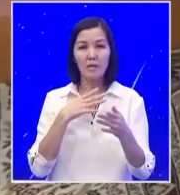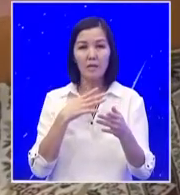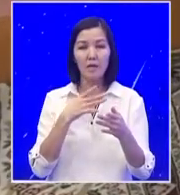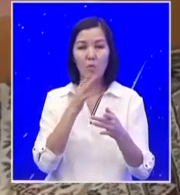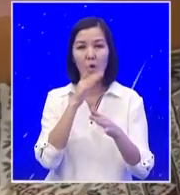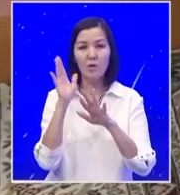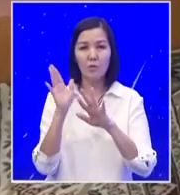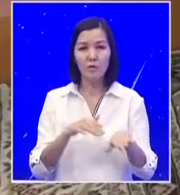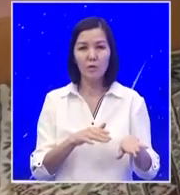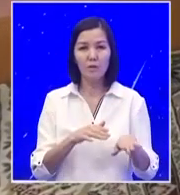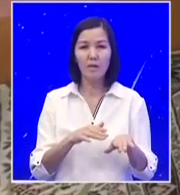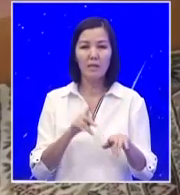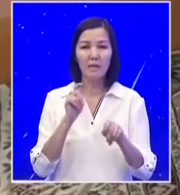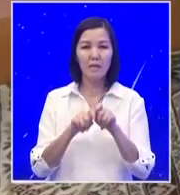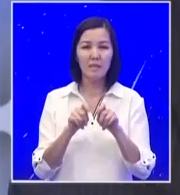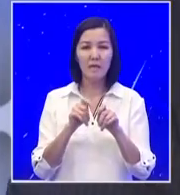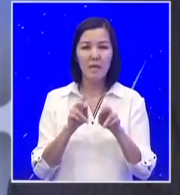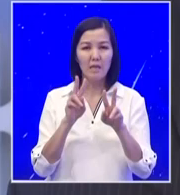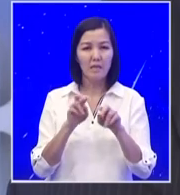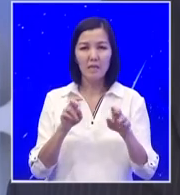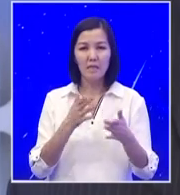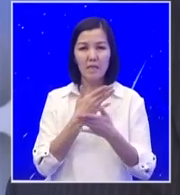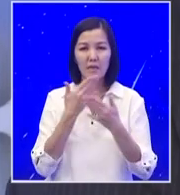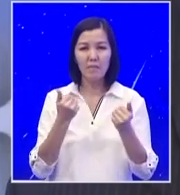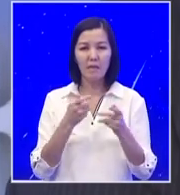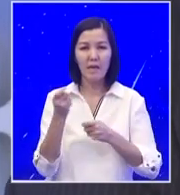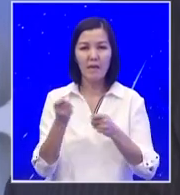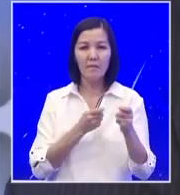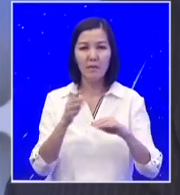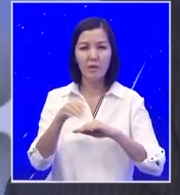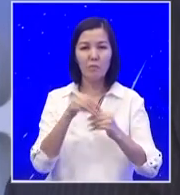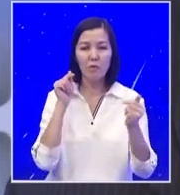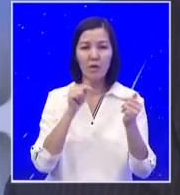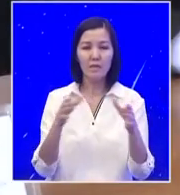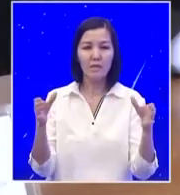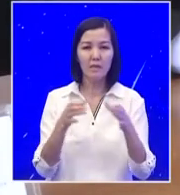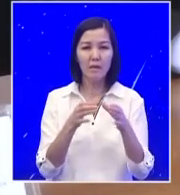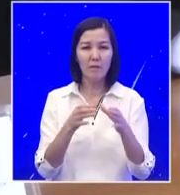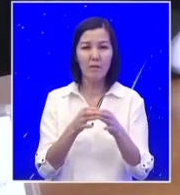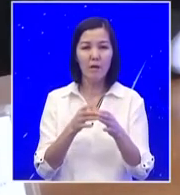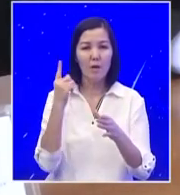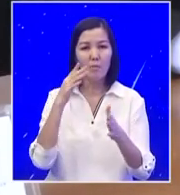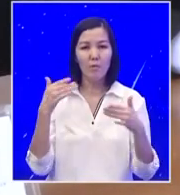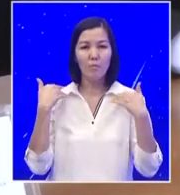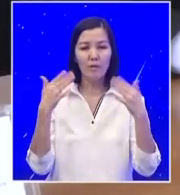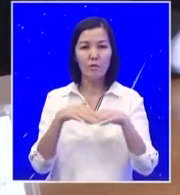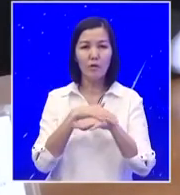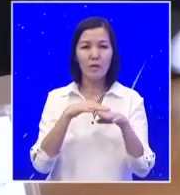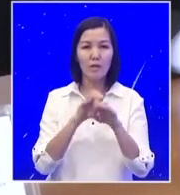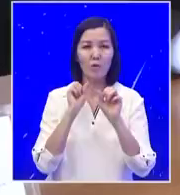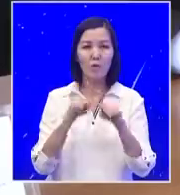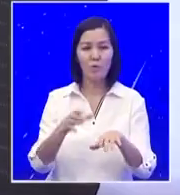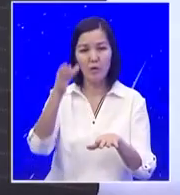іс көбіне қараусыз қалып жатады. Сондықтан қалалық әкімдіктермен жемқорлыққа қарсы департамент өкілдерінің бұл бастамасы тұрғындар